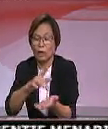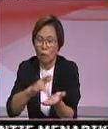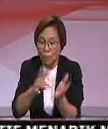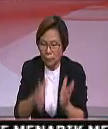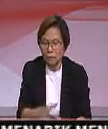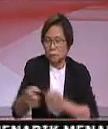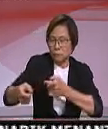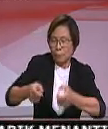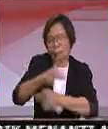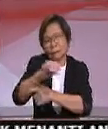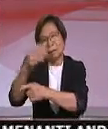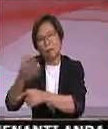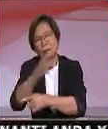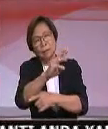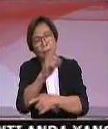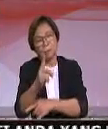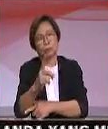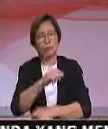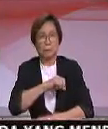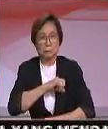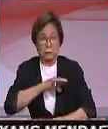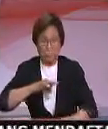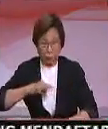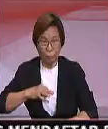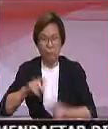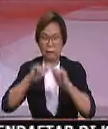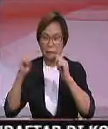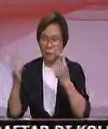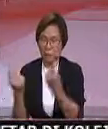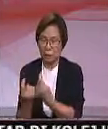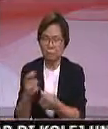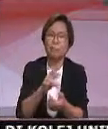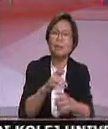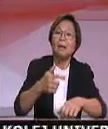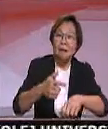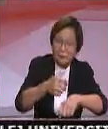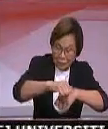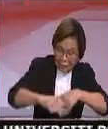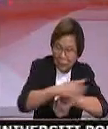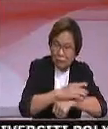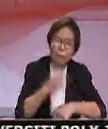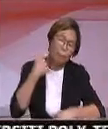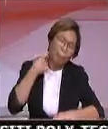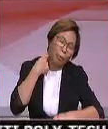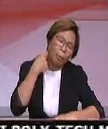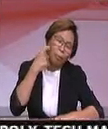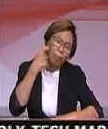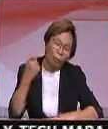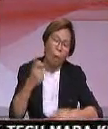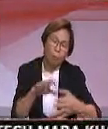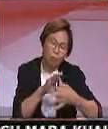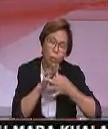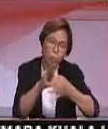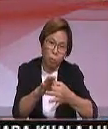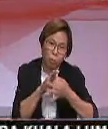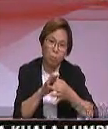dan takbir selain 61 anggota. Selain itu, tim surgery dan bius ATM juga akan bekerjasama dengan kluster